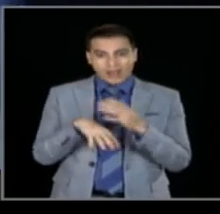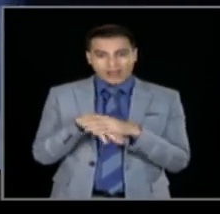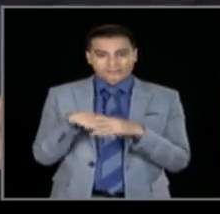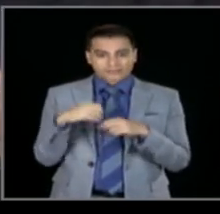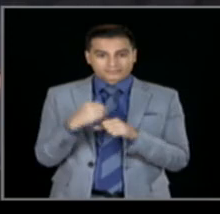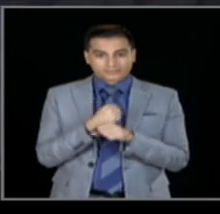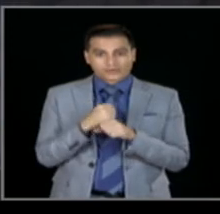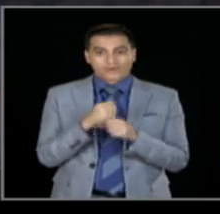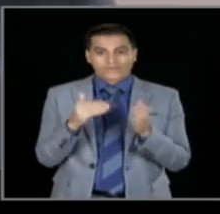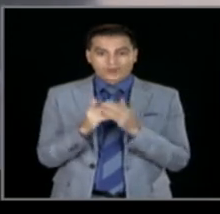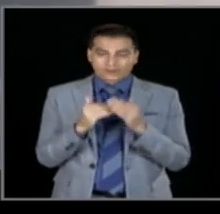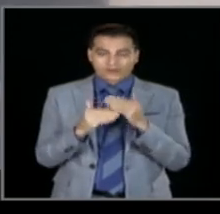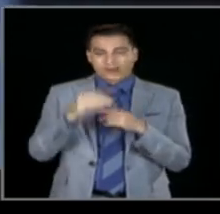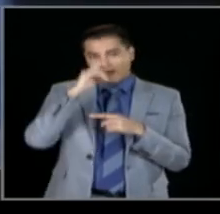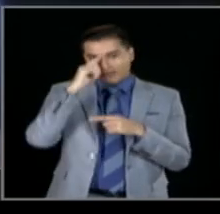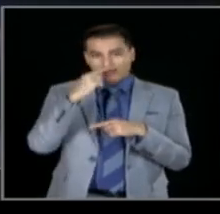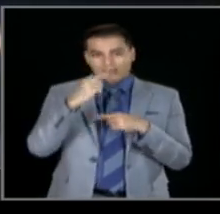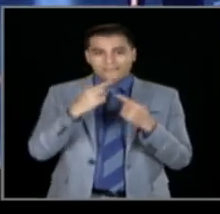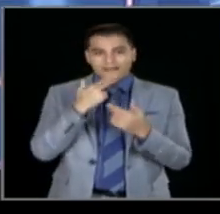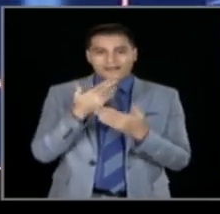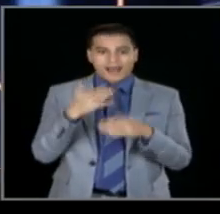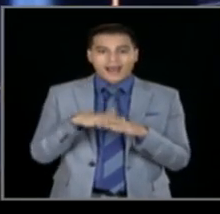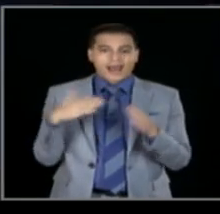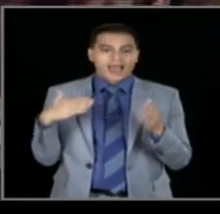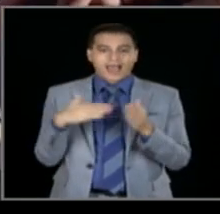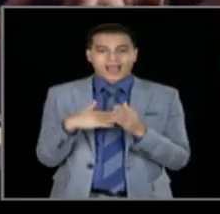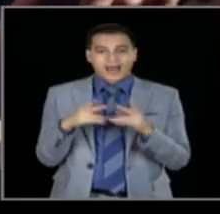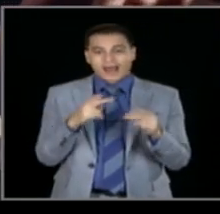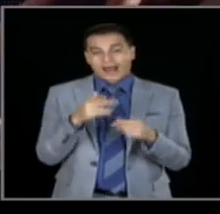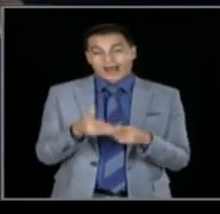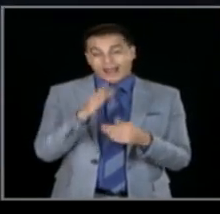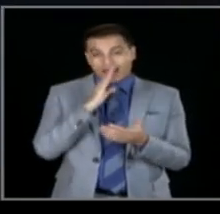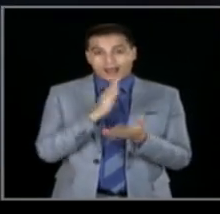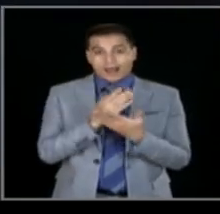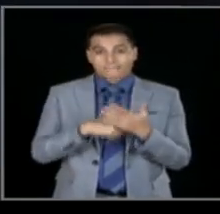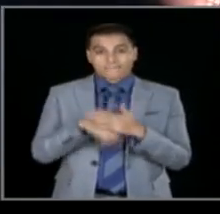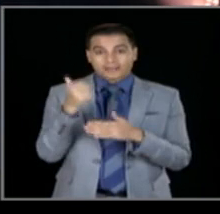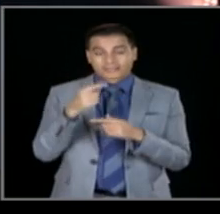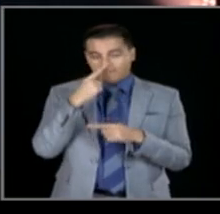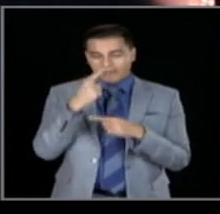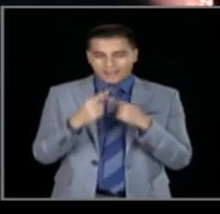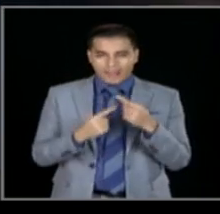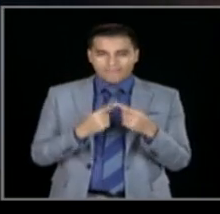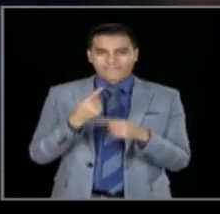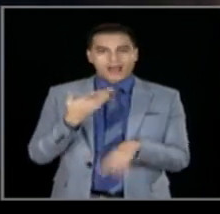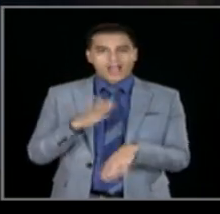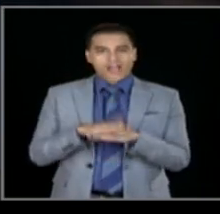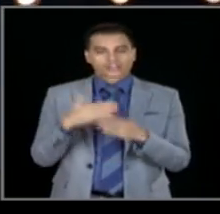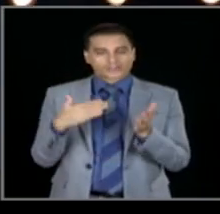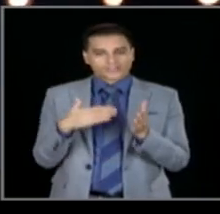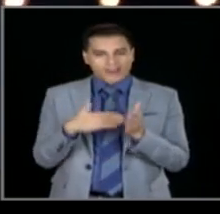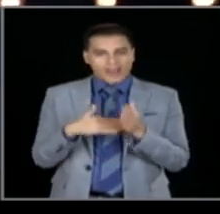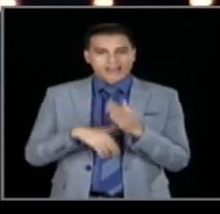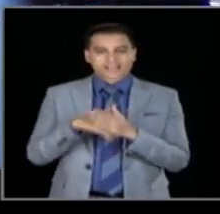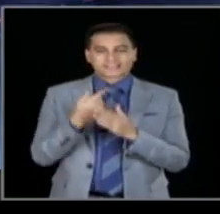ورجعنا تاني وربنا يكملها على خير لاخر الحلقه طبعا اللي بيكسب بيسهل ماموريته عشان فرصه